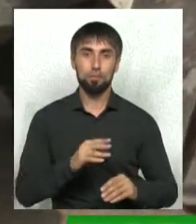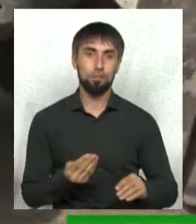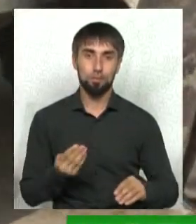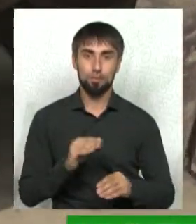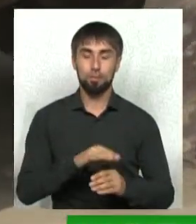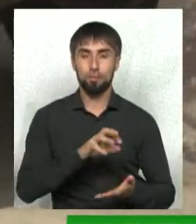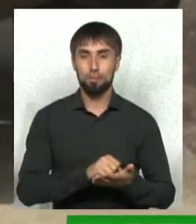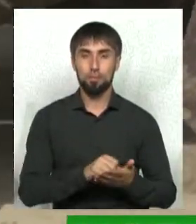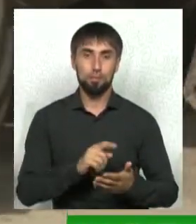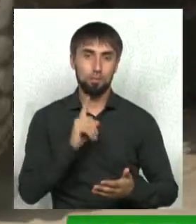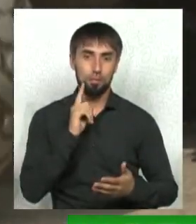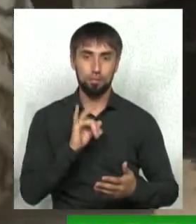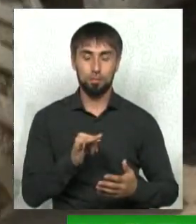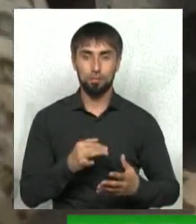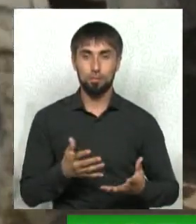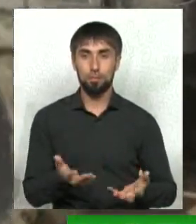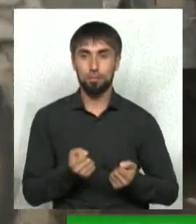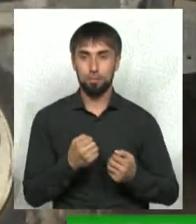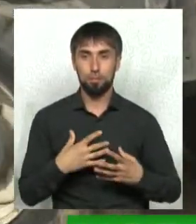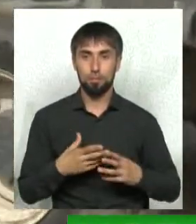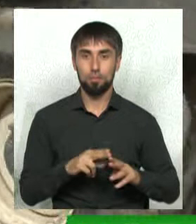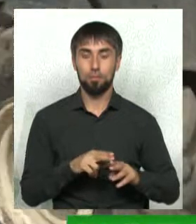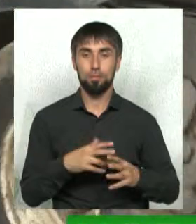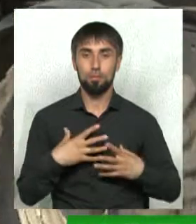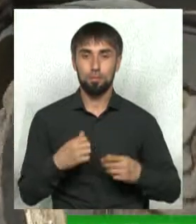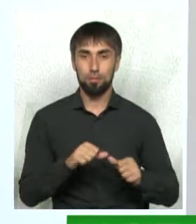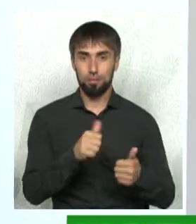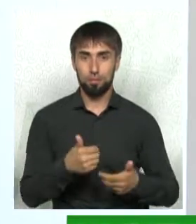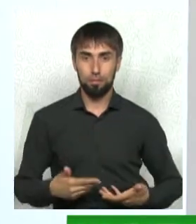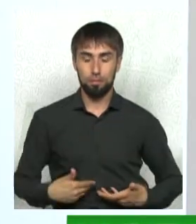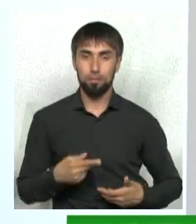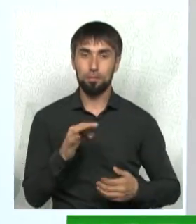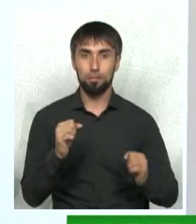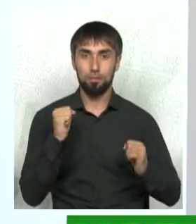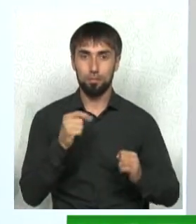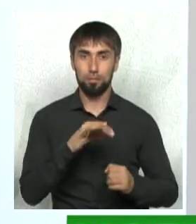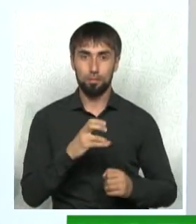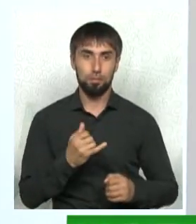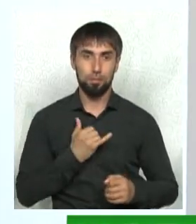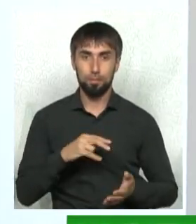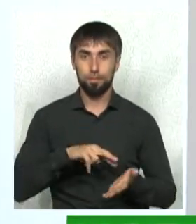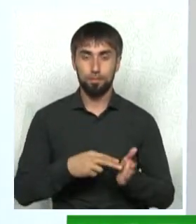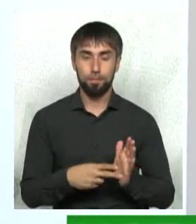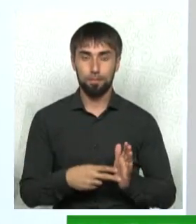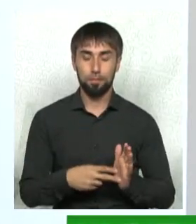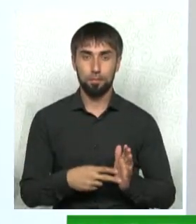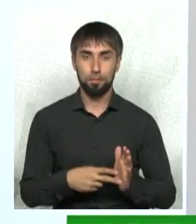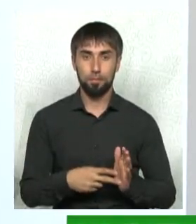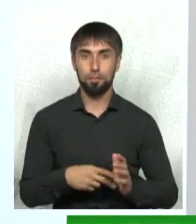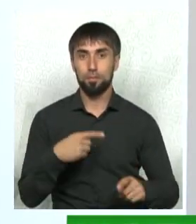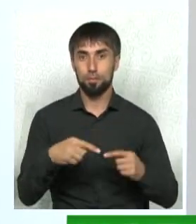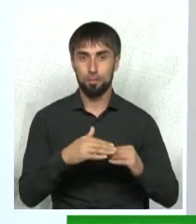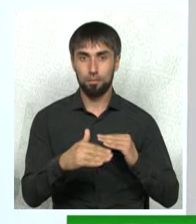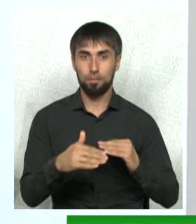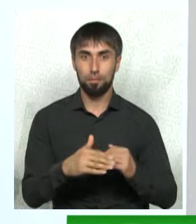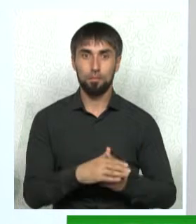дополнительной занятости молодежи и поддержания здорового образа жизни. По спортивной зоне у нас запланировано футбольное